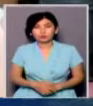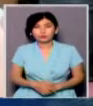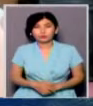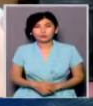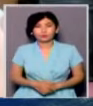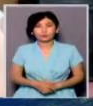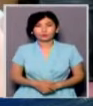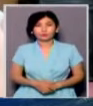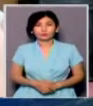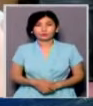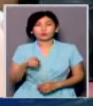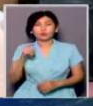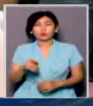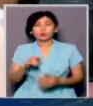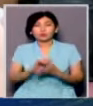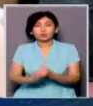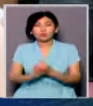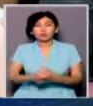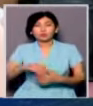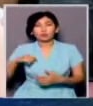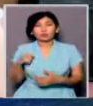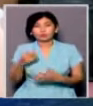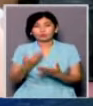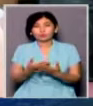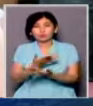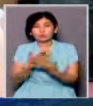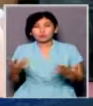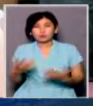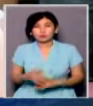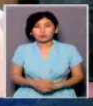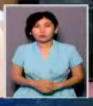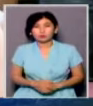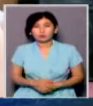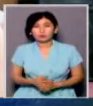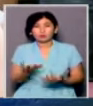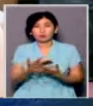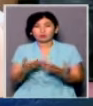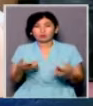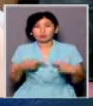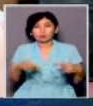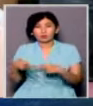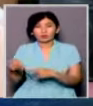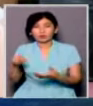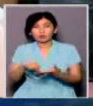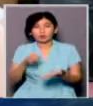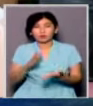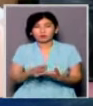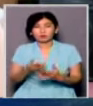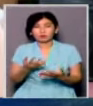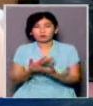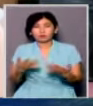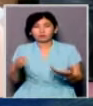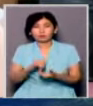осы достық үйінде шоғырланған бізде бірнеше бірлестік бар, бірлестік орталықтары бар,